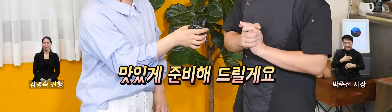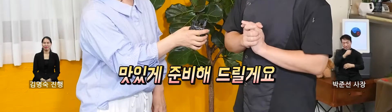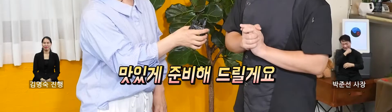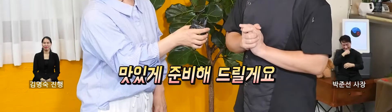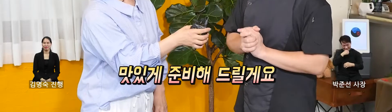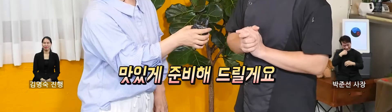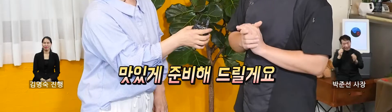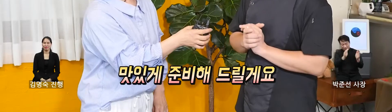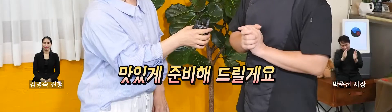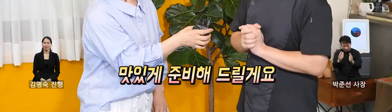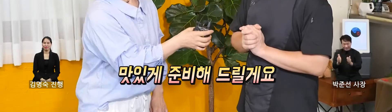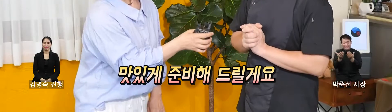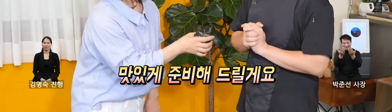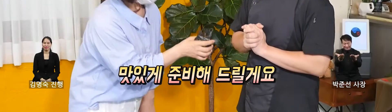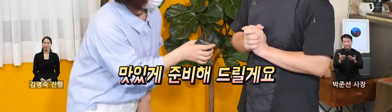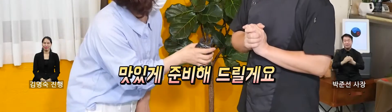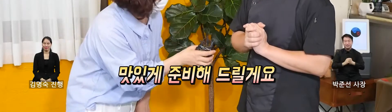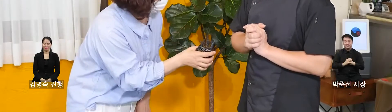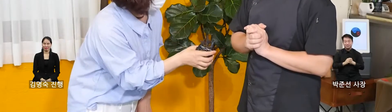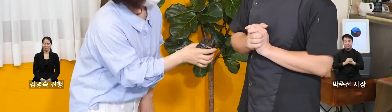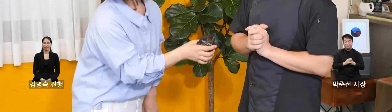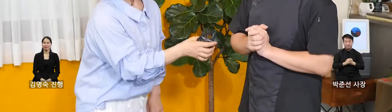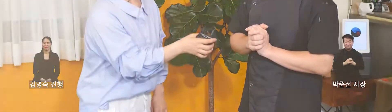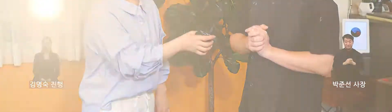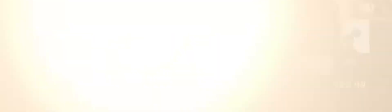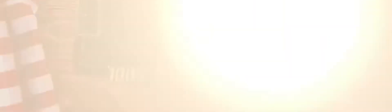네. 준비해서 대접해드리도록 할게요. 네. 네.